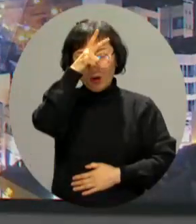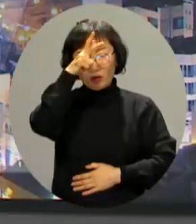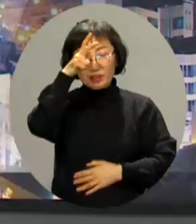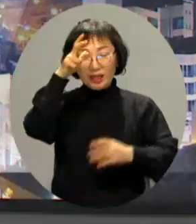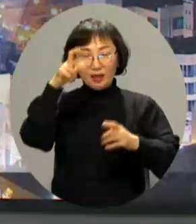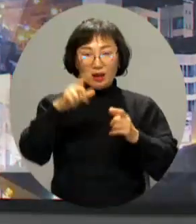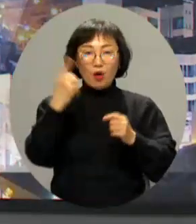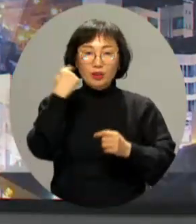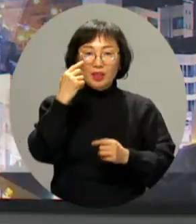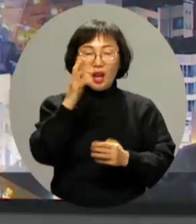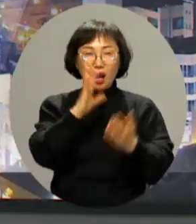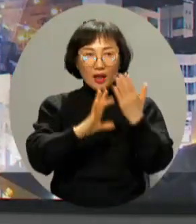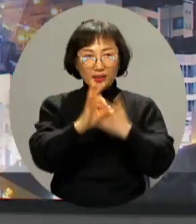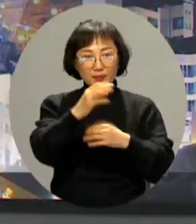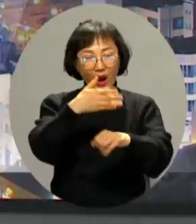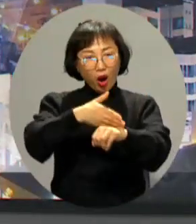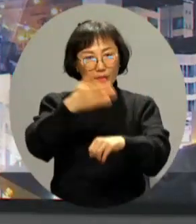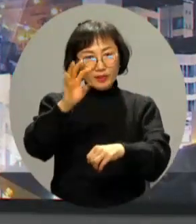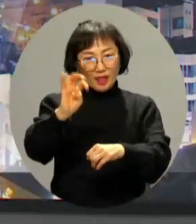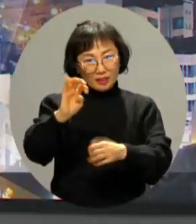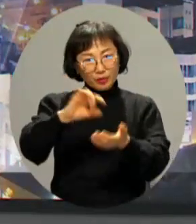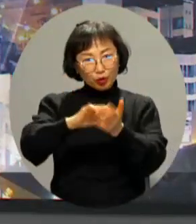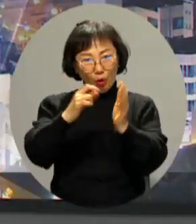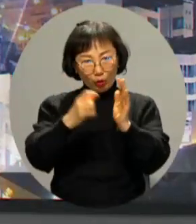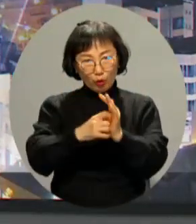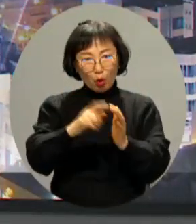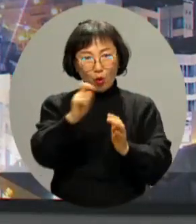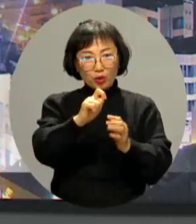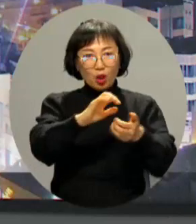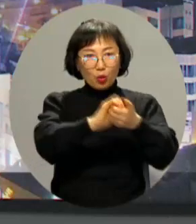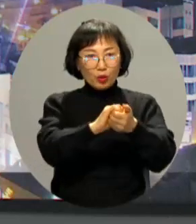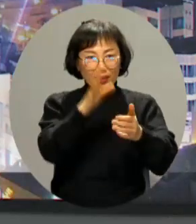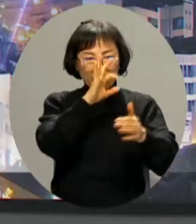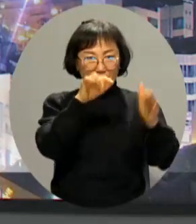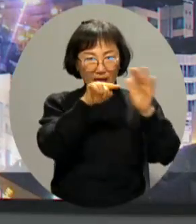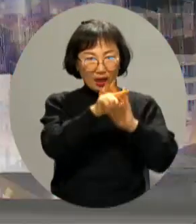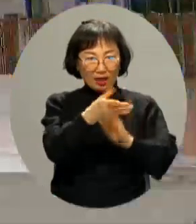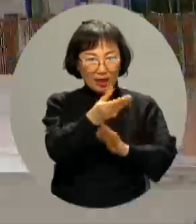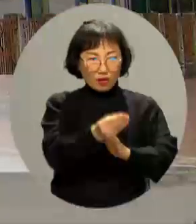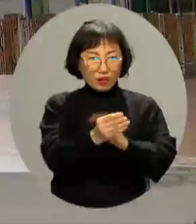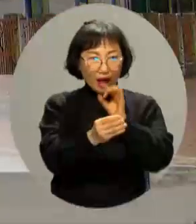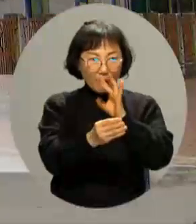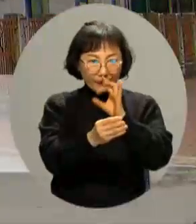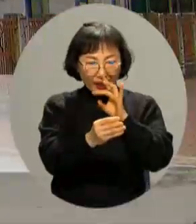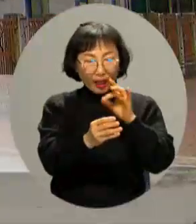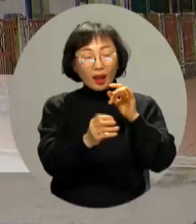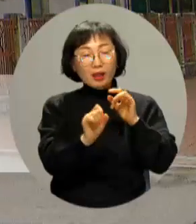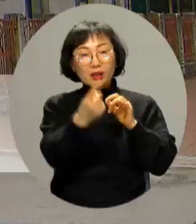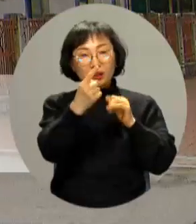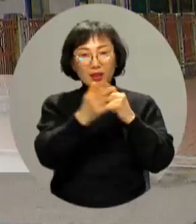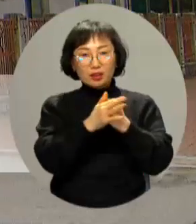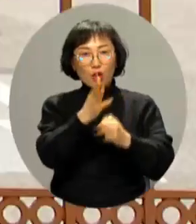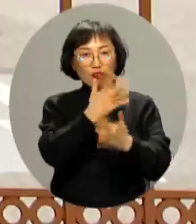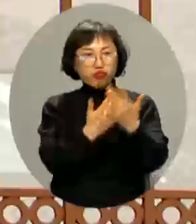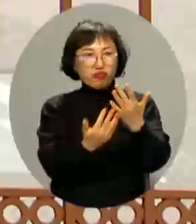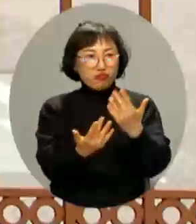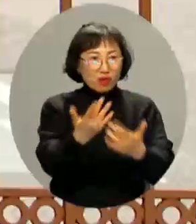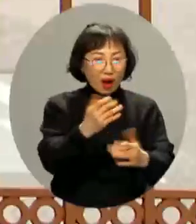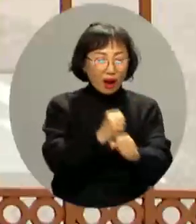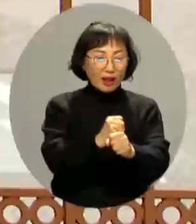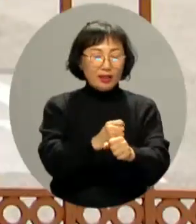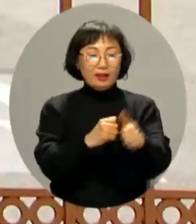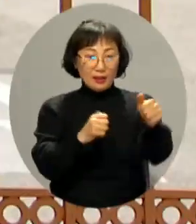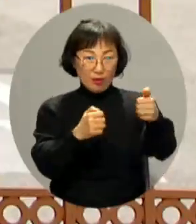고창경찰서는 어제 오전 9시 40분쯤 고창의 한 농협에 찾아가 대출을 안 해준다는 이유로 불을 지르려 한